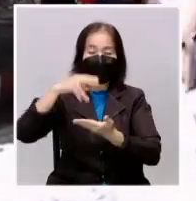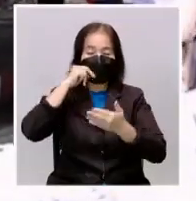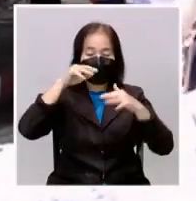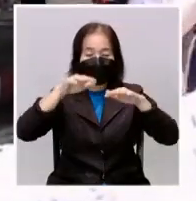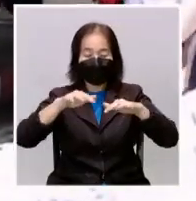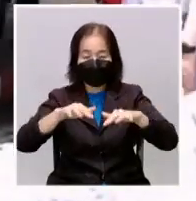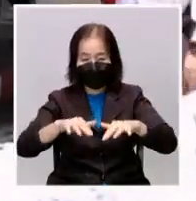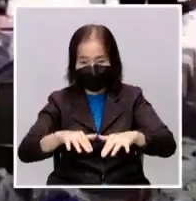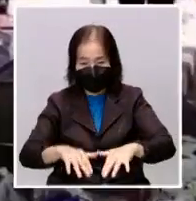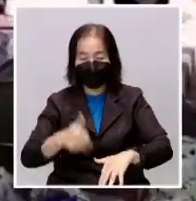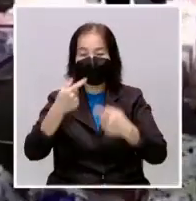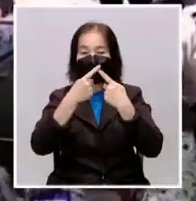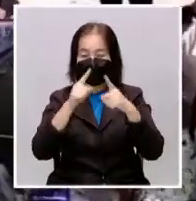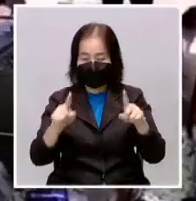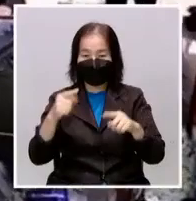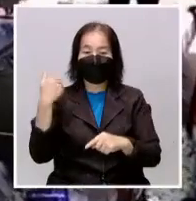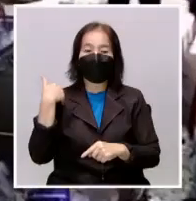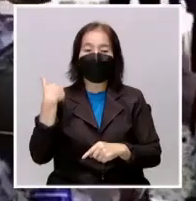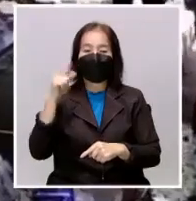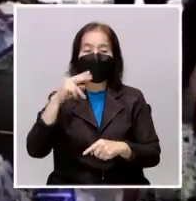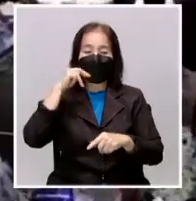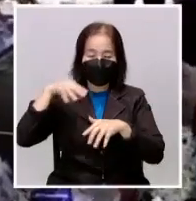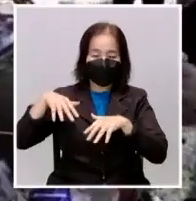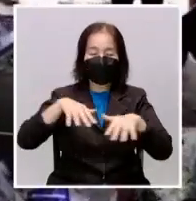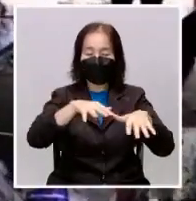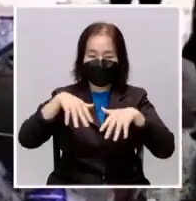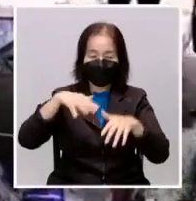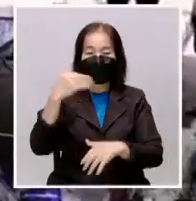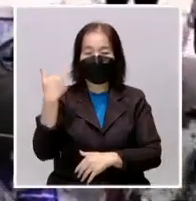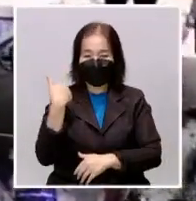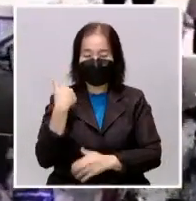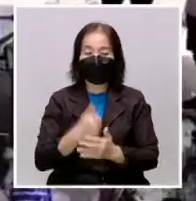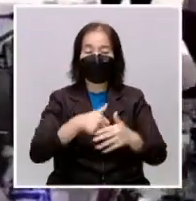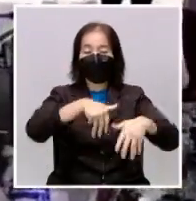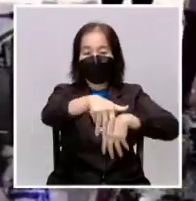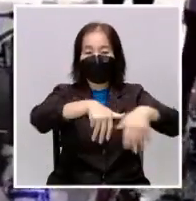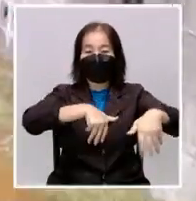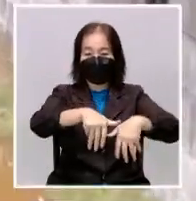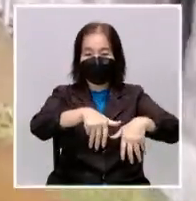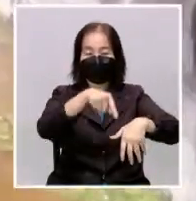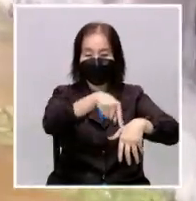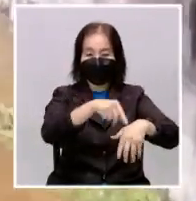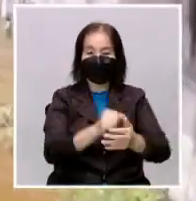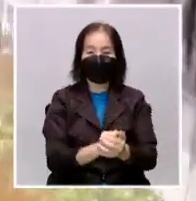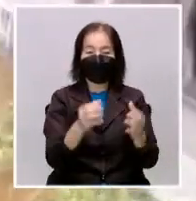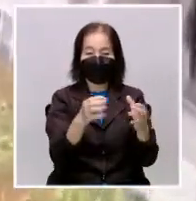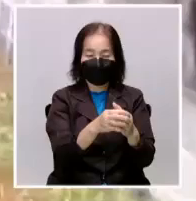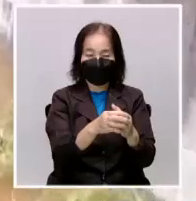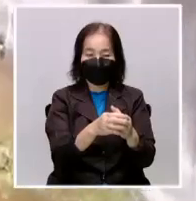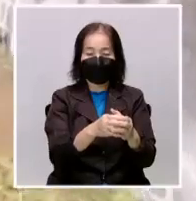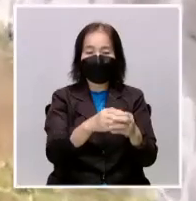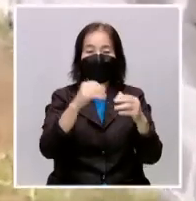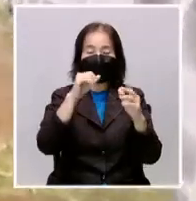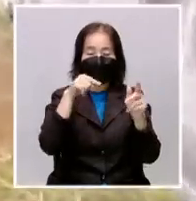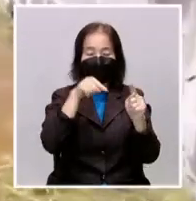เริ่มลดลงแล้วนะคะแต่ว่าที่เป็นที่ต่ำน้ำก็ยังท่วมสูงอยู่อย่างเช่นชุมชนบ้านโนนโพพัฒนาและวัดช่องอู่